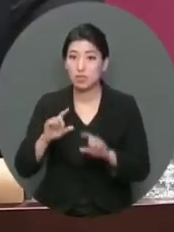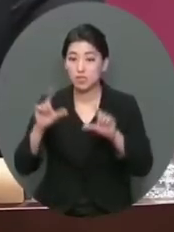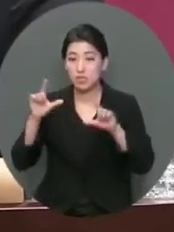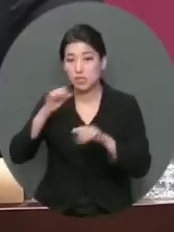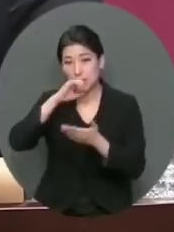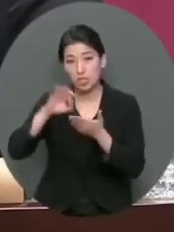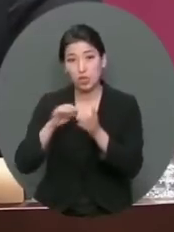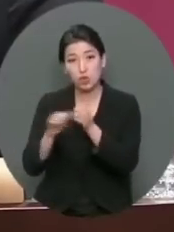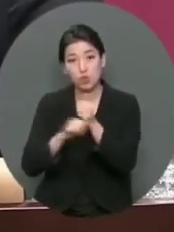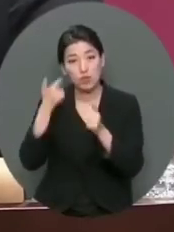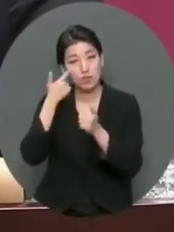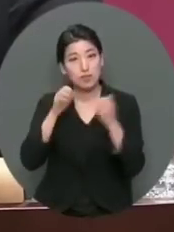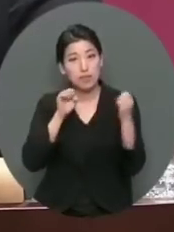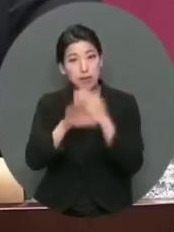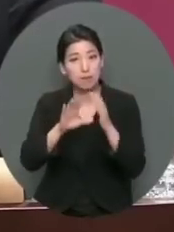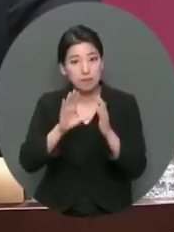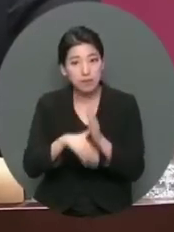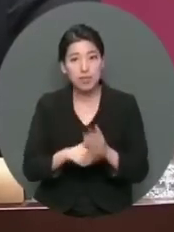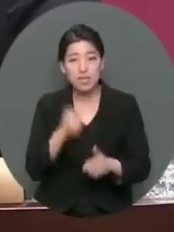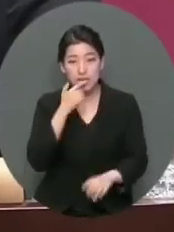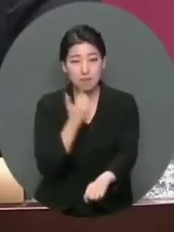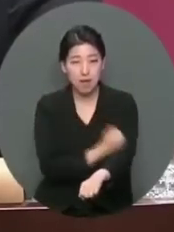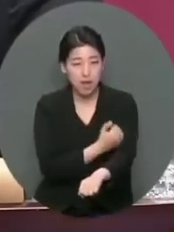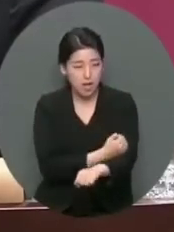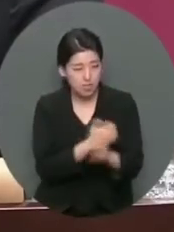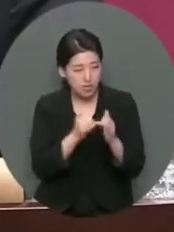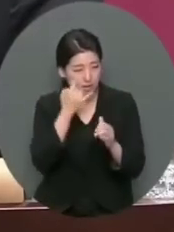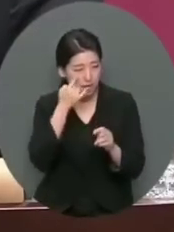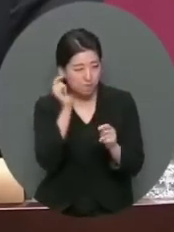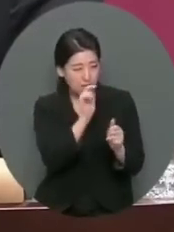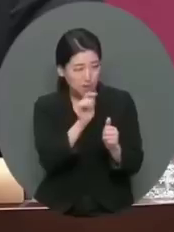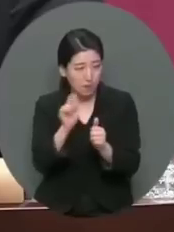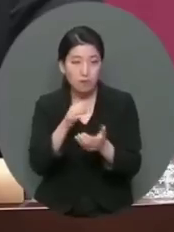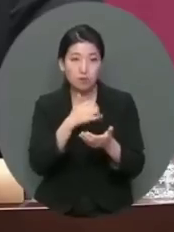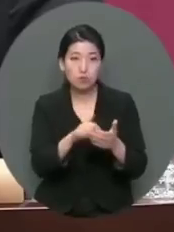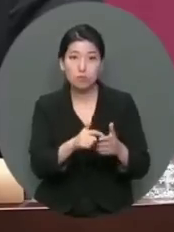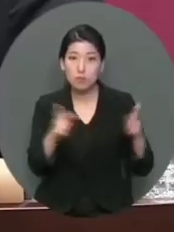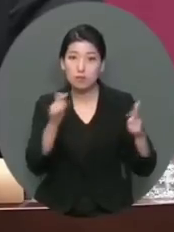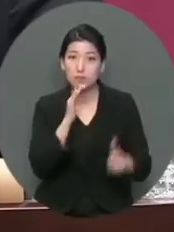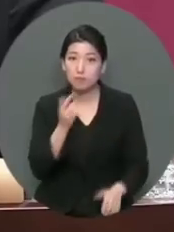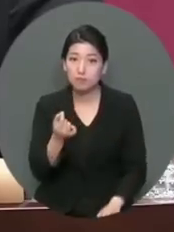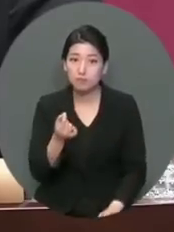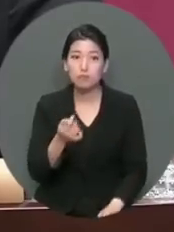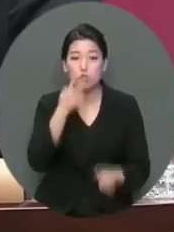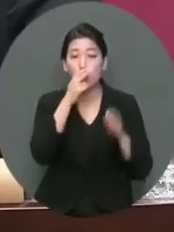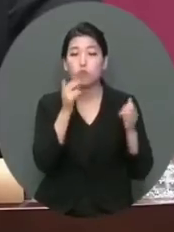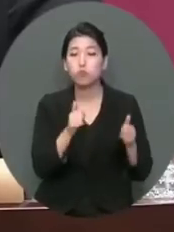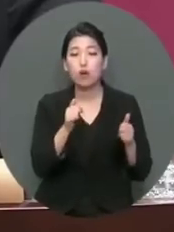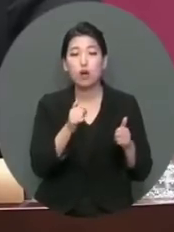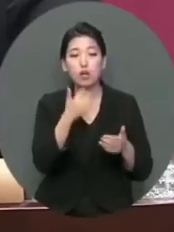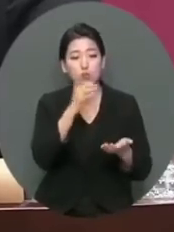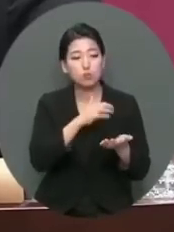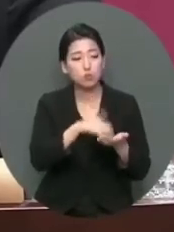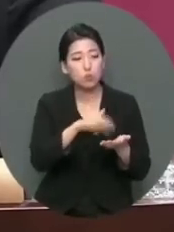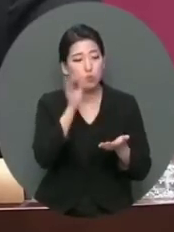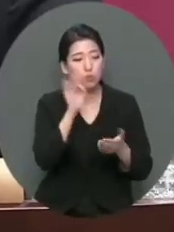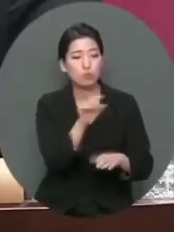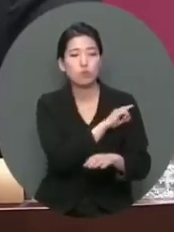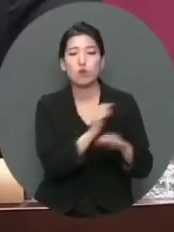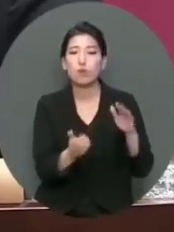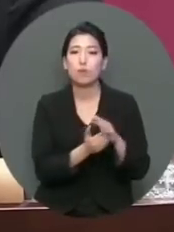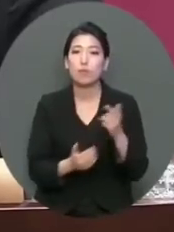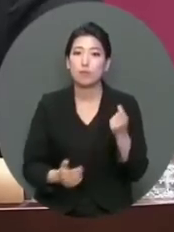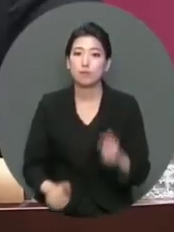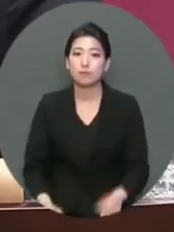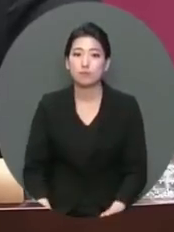답변에서 마약 사범 검거 실적이 최대 수치라고 말씀하셨죠. 검찰 기준으로는 최대 수치가 맞습니다. 그럼 마약